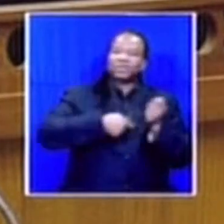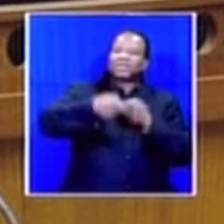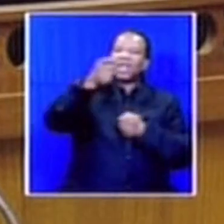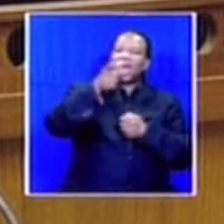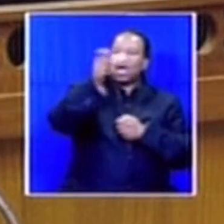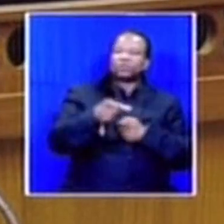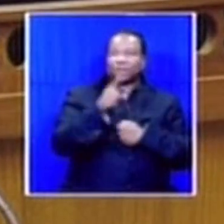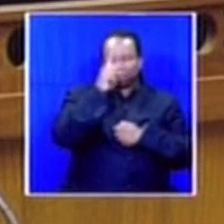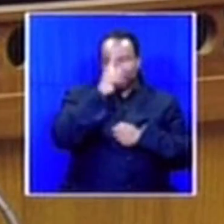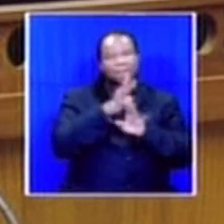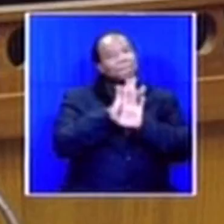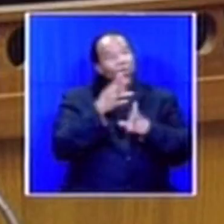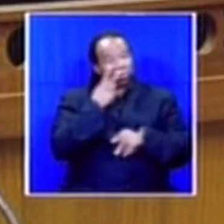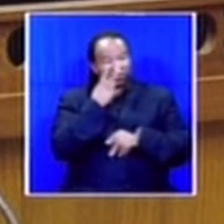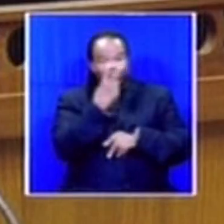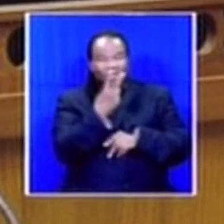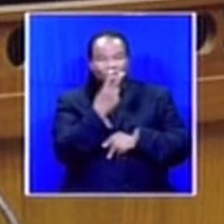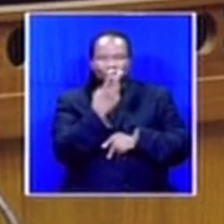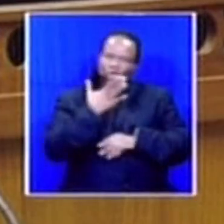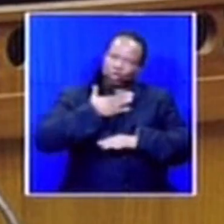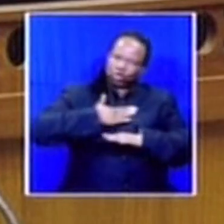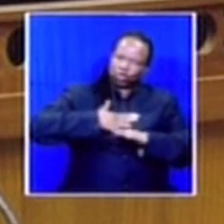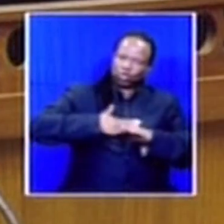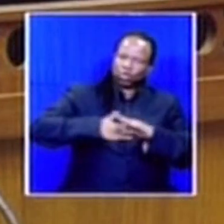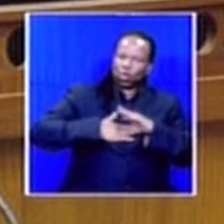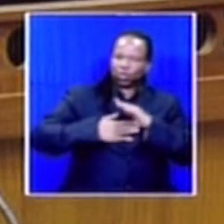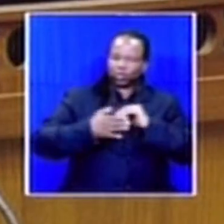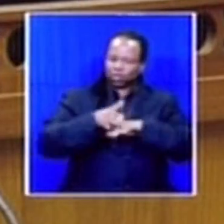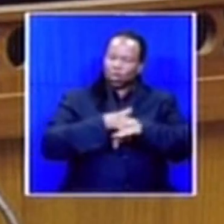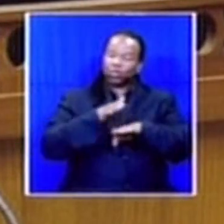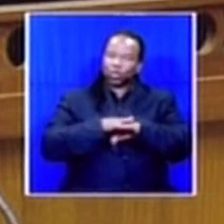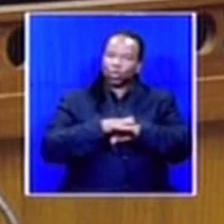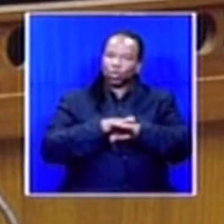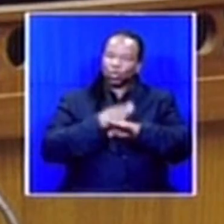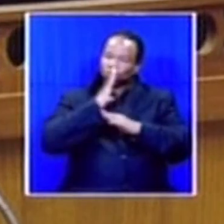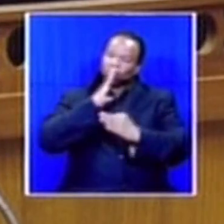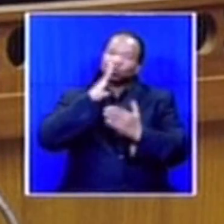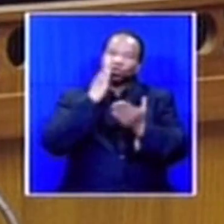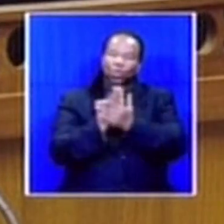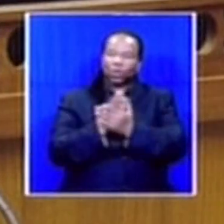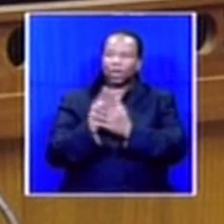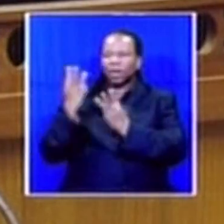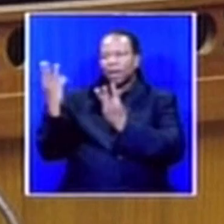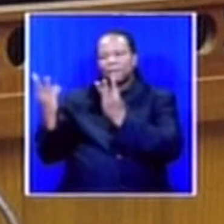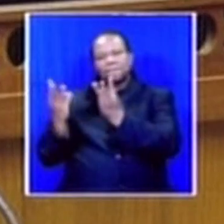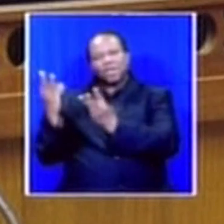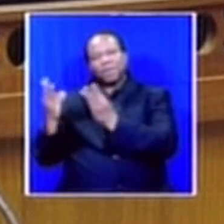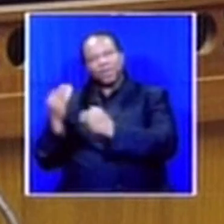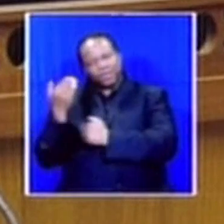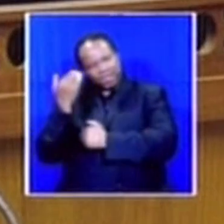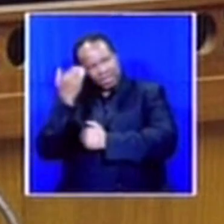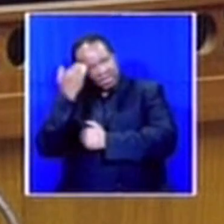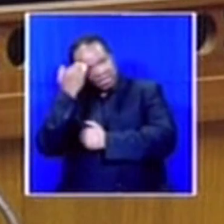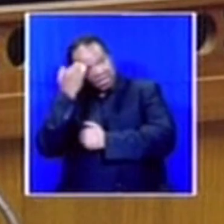est marqué par des virulentes attaques de l'opposition qui demande sa démission des dissensions au sein de son parti